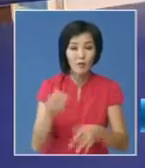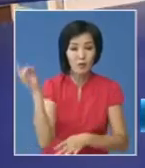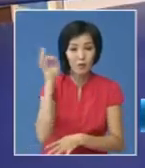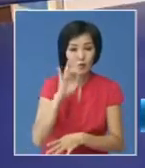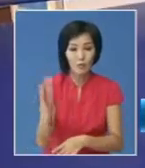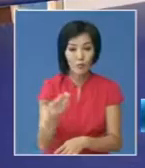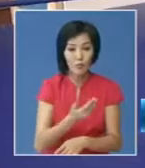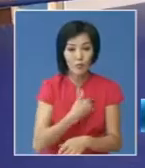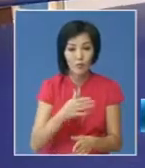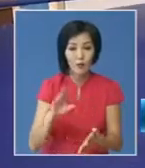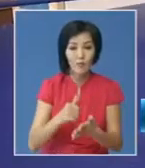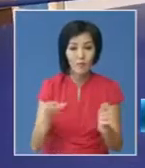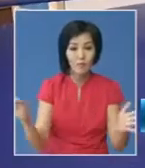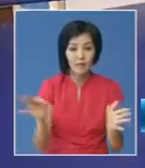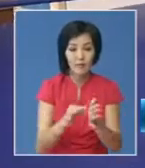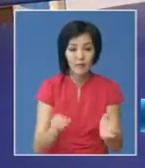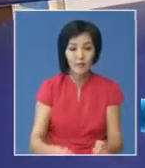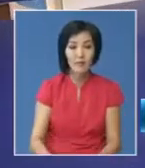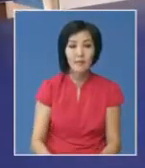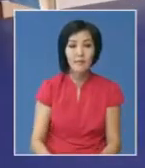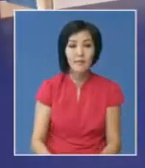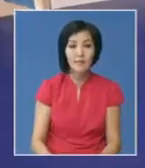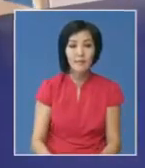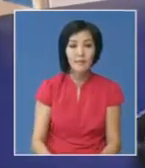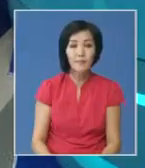Жарқын Нұрланұлы, Мәди Байбосынов, Жетісу телеарнасы, Текелі қаласынан.